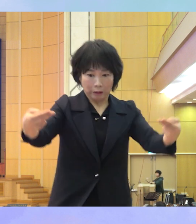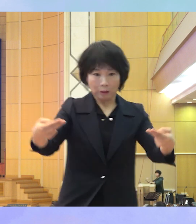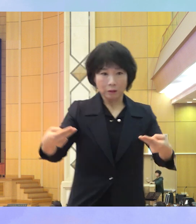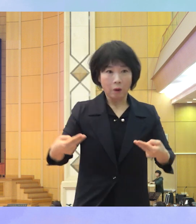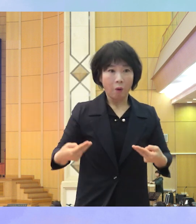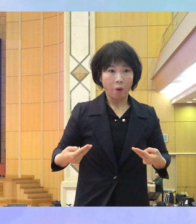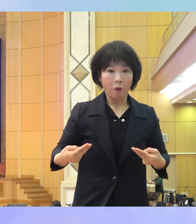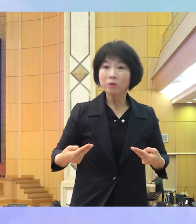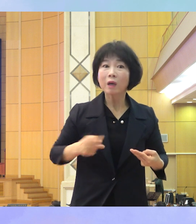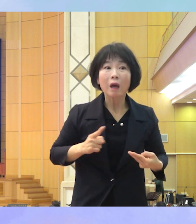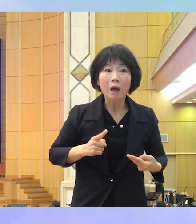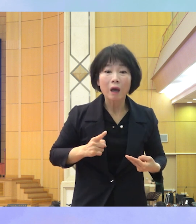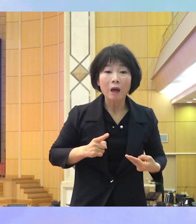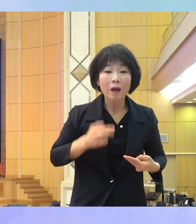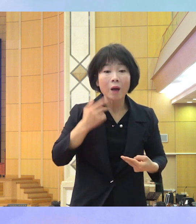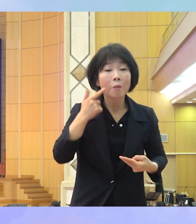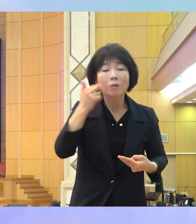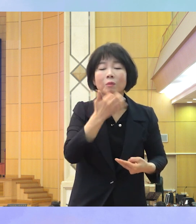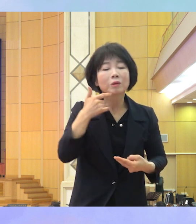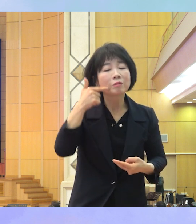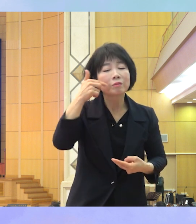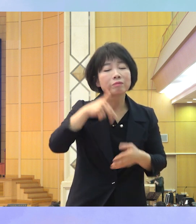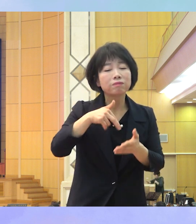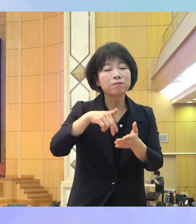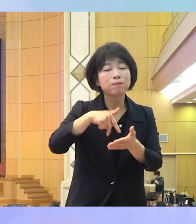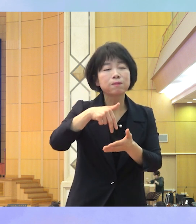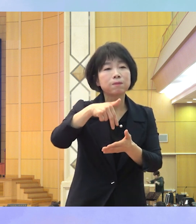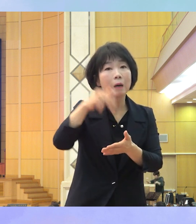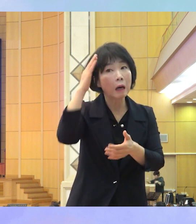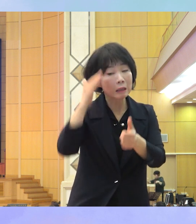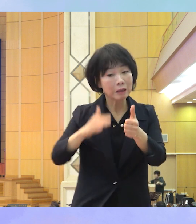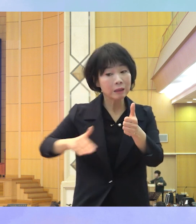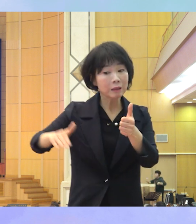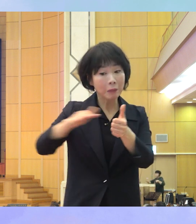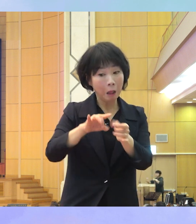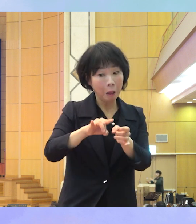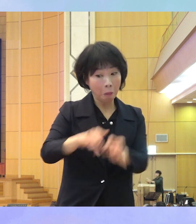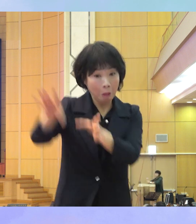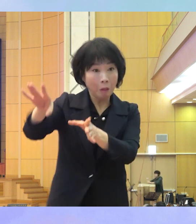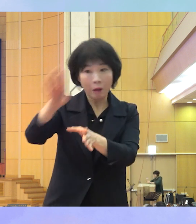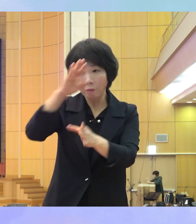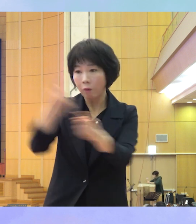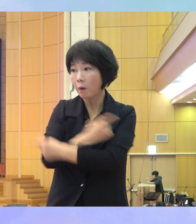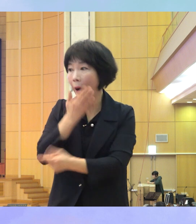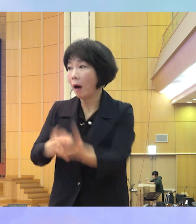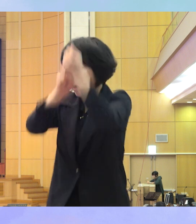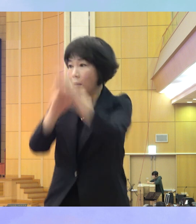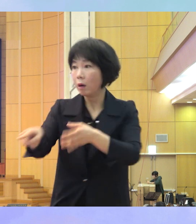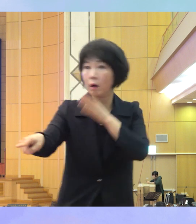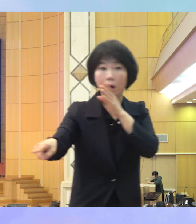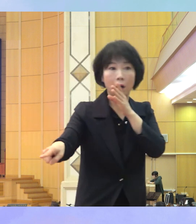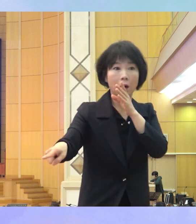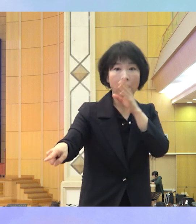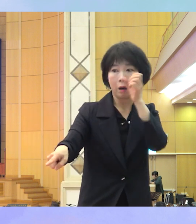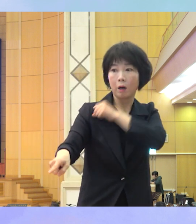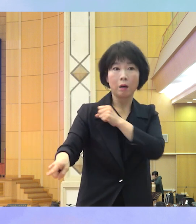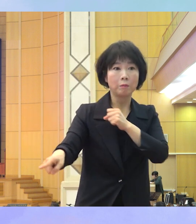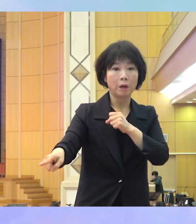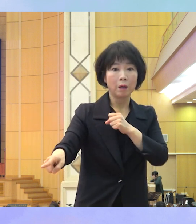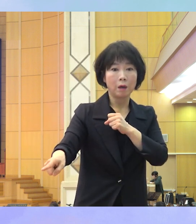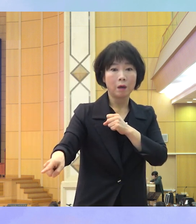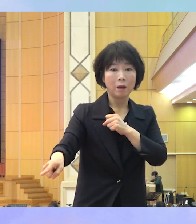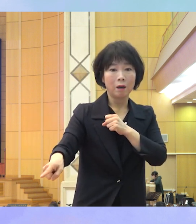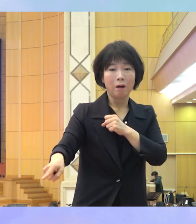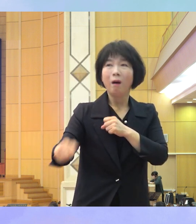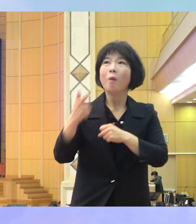베드로가 지나갈 때에 그의 그림자라도 누구에게 덮일까 바라고, 베드로 그림자라도, 내가